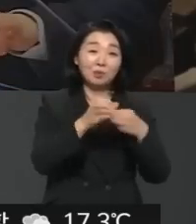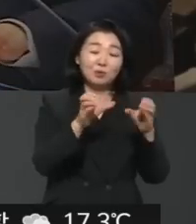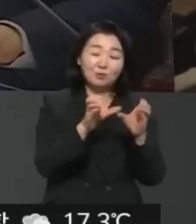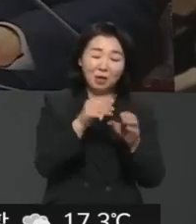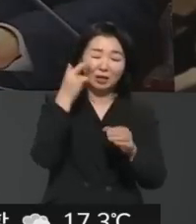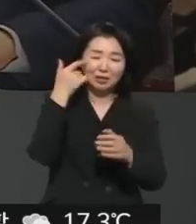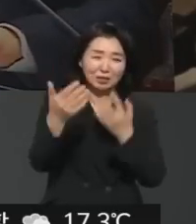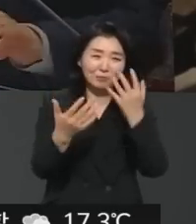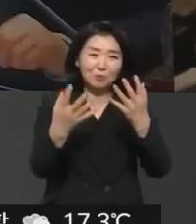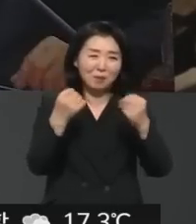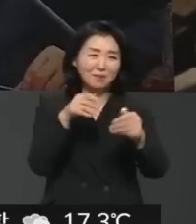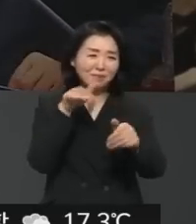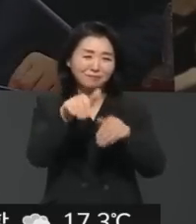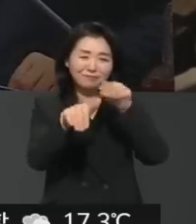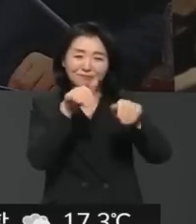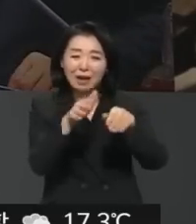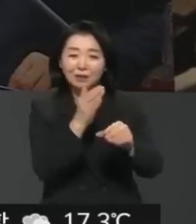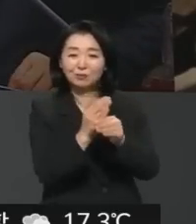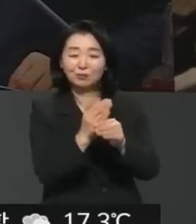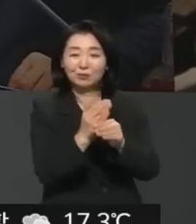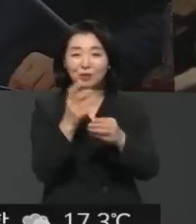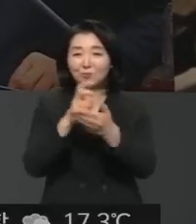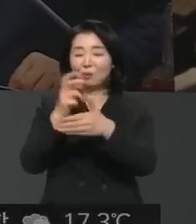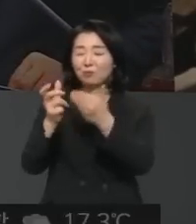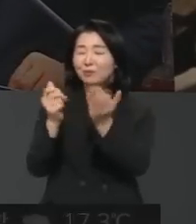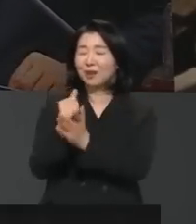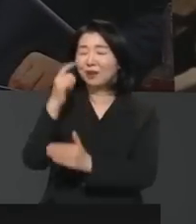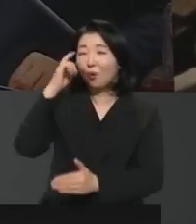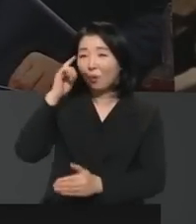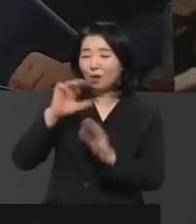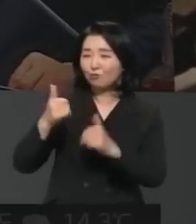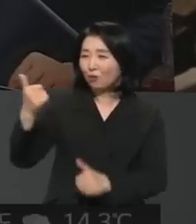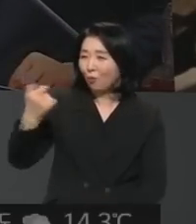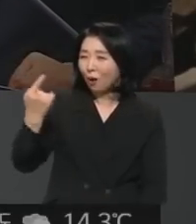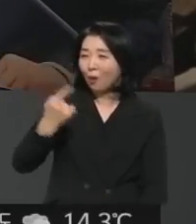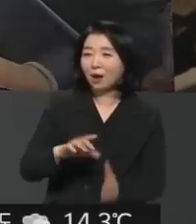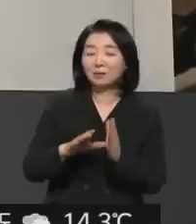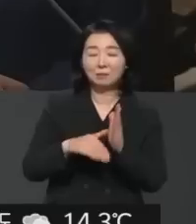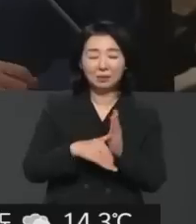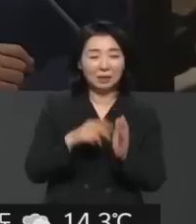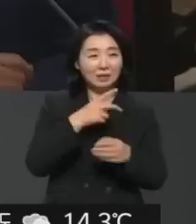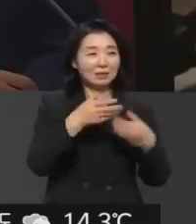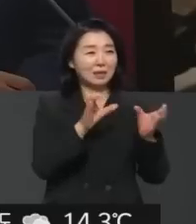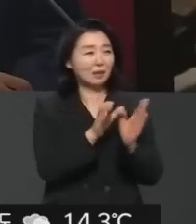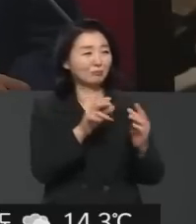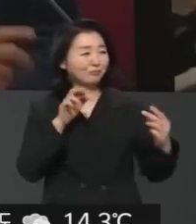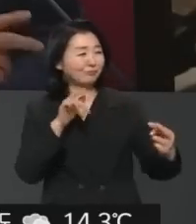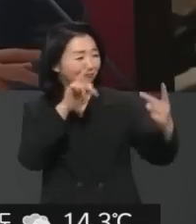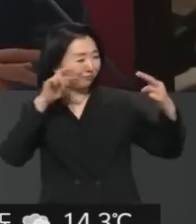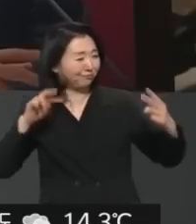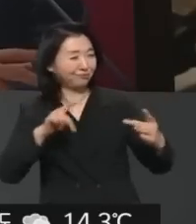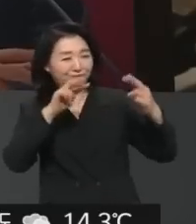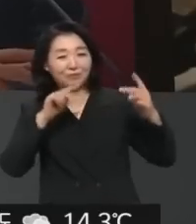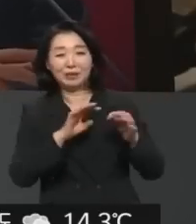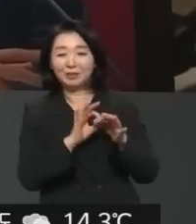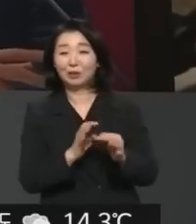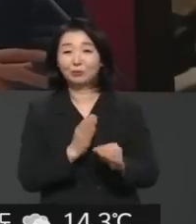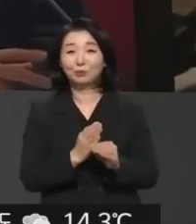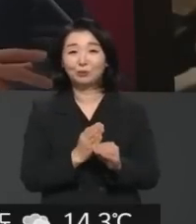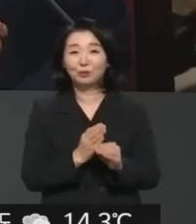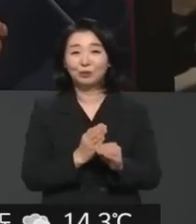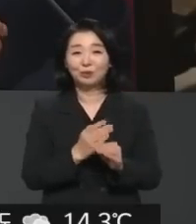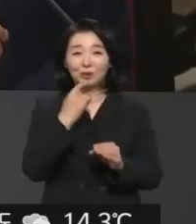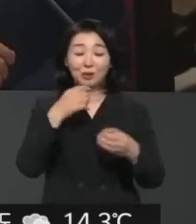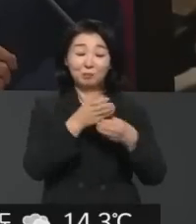많아지고 좀 거칠어지고 있지만 한 장관 역시 매번 국회 출석 때마다 야당 의원들과 일일이 논쟁을 벌이고 있습니다.